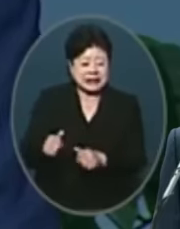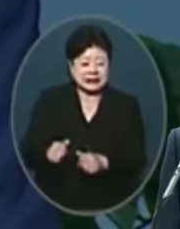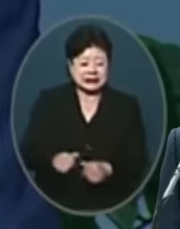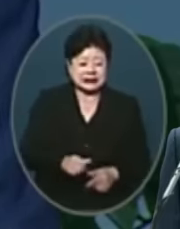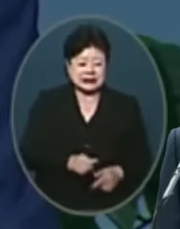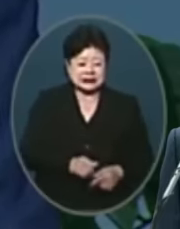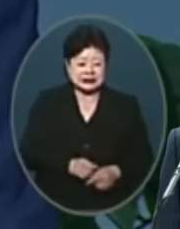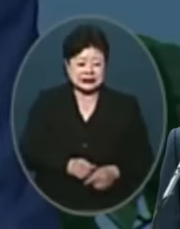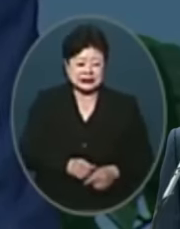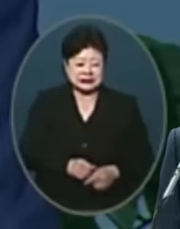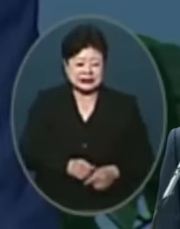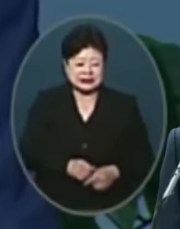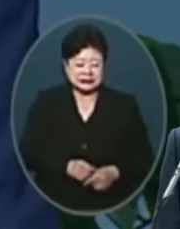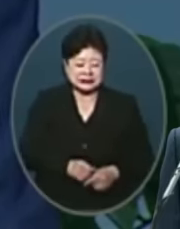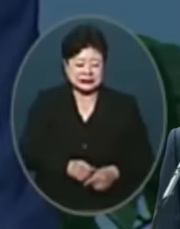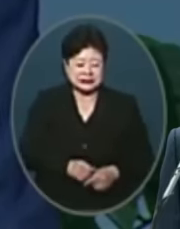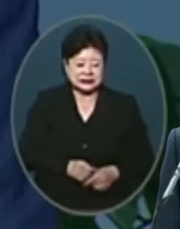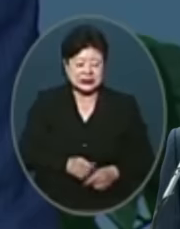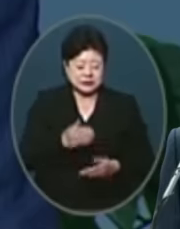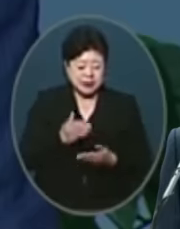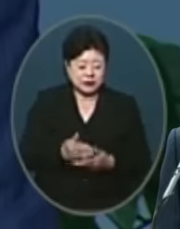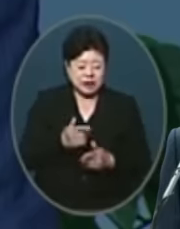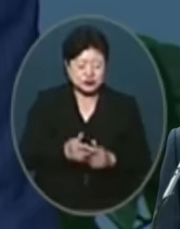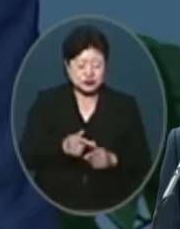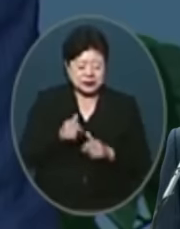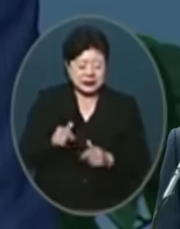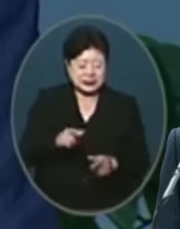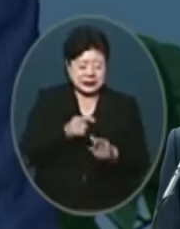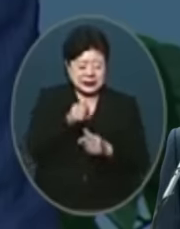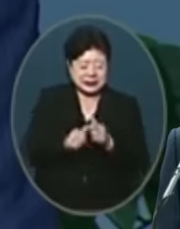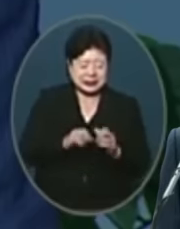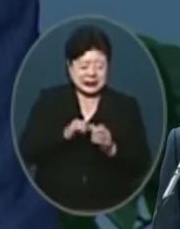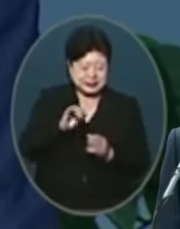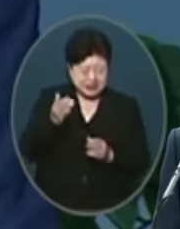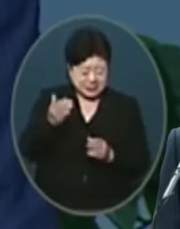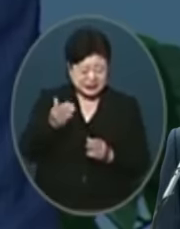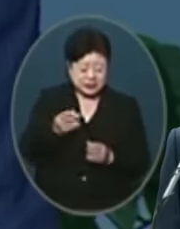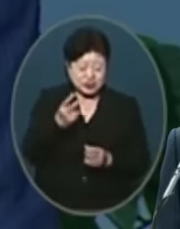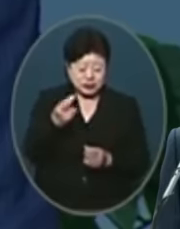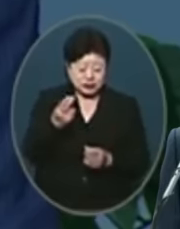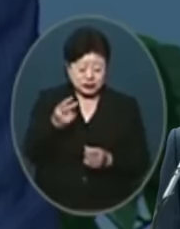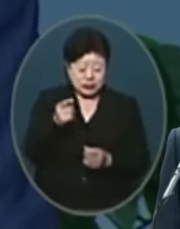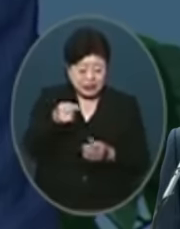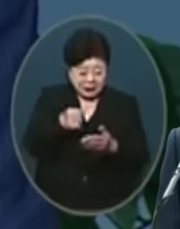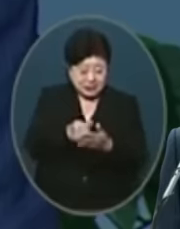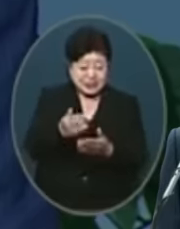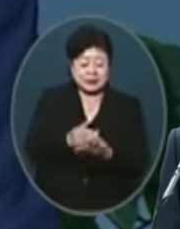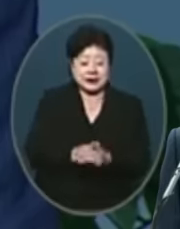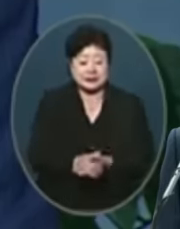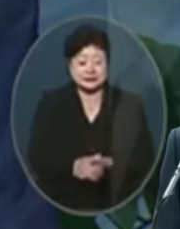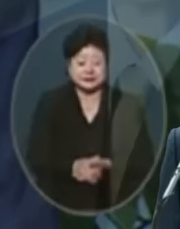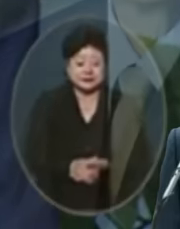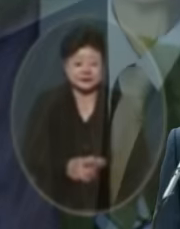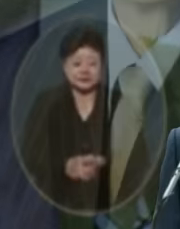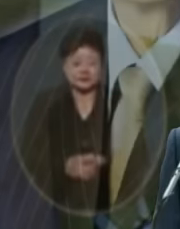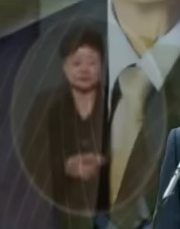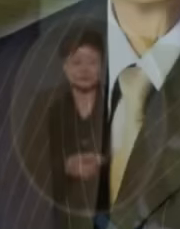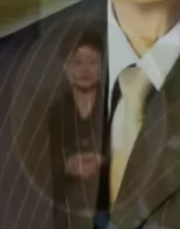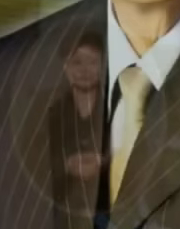안 그러면 예수님을 따라 살아서 하늘나라 백성이 되는지 둘 중 하나를 선택해야 되는 것입니다.